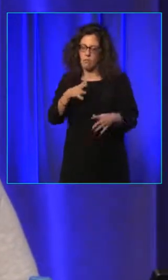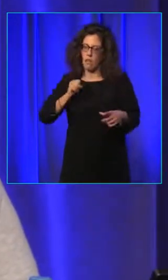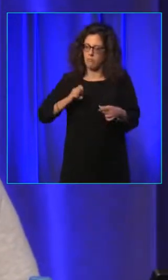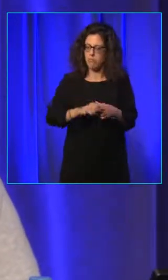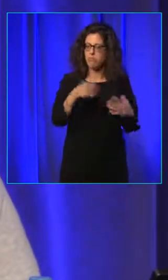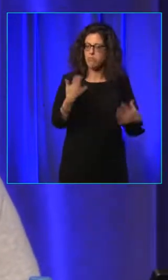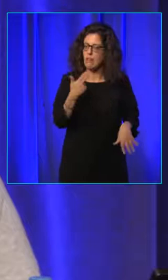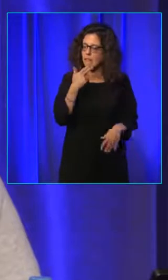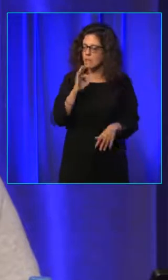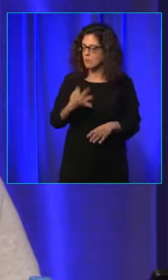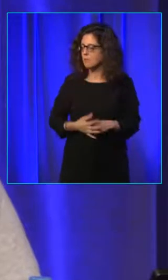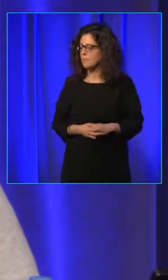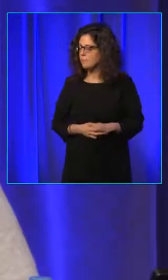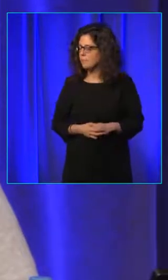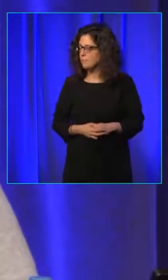récupération.